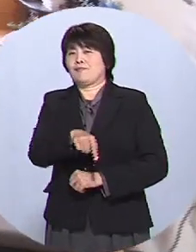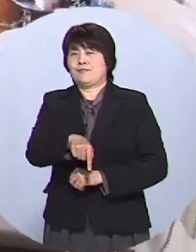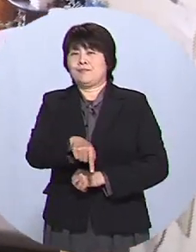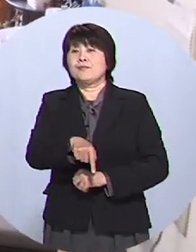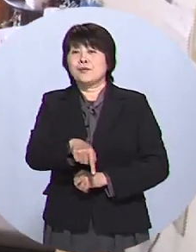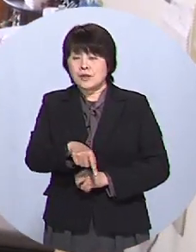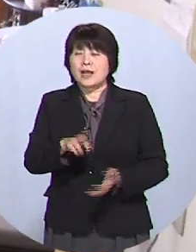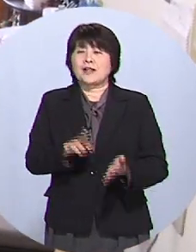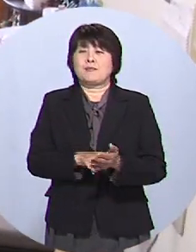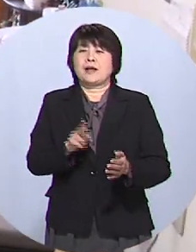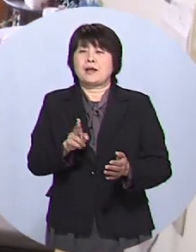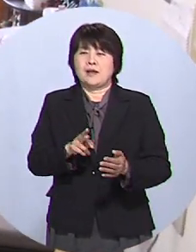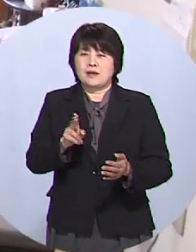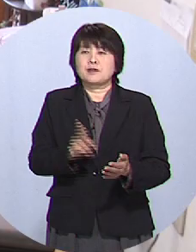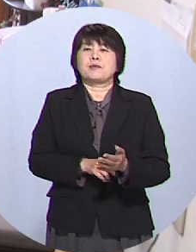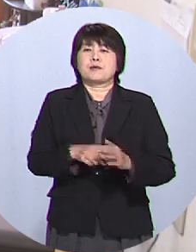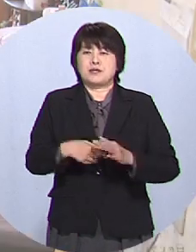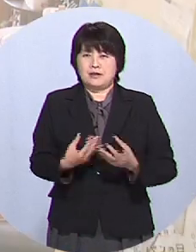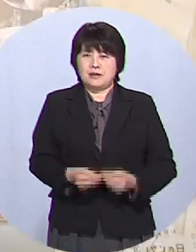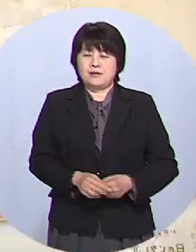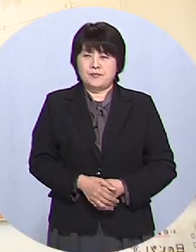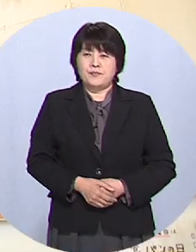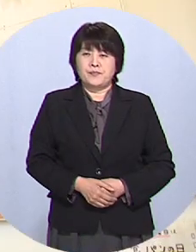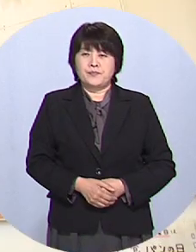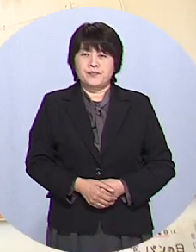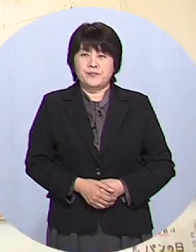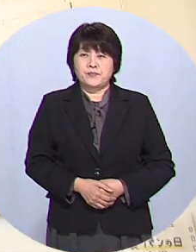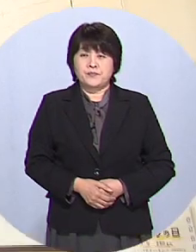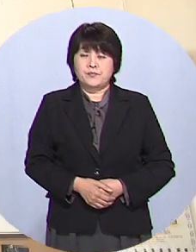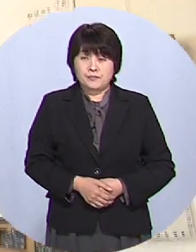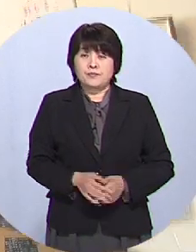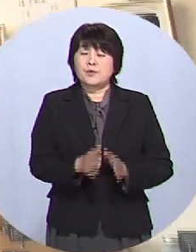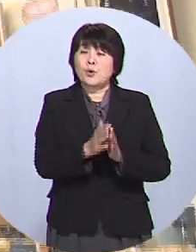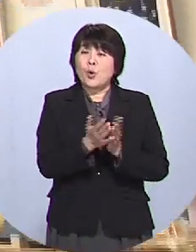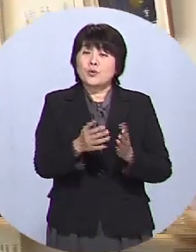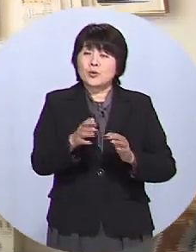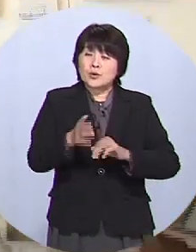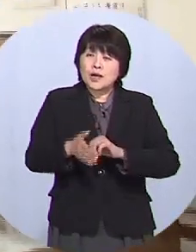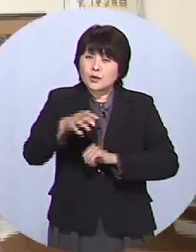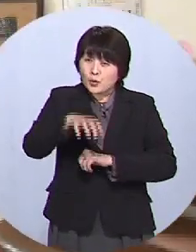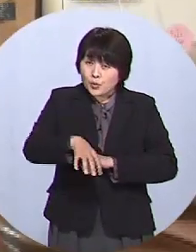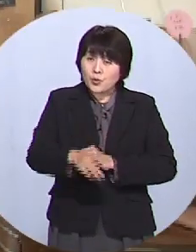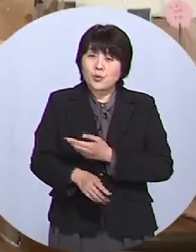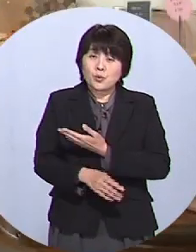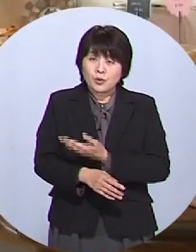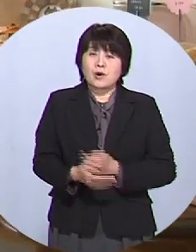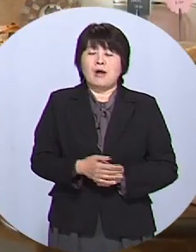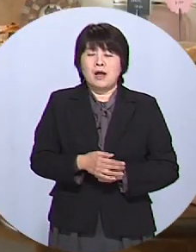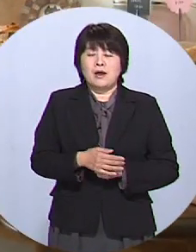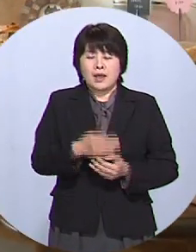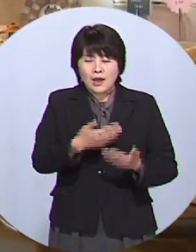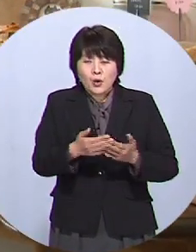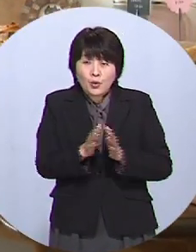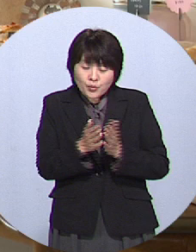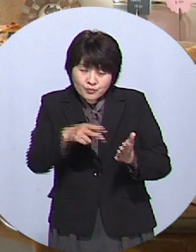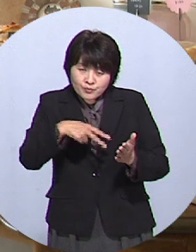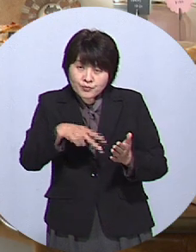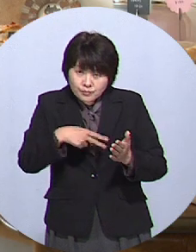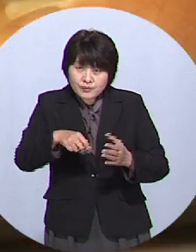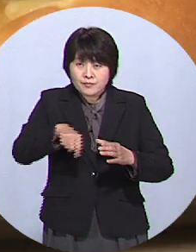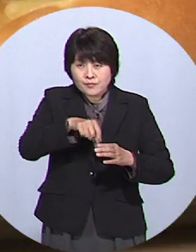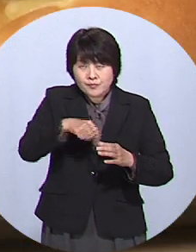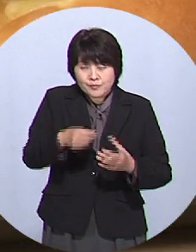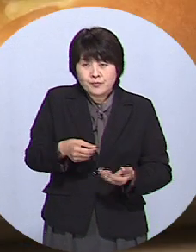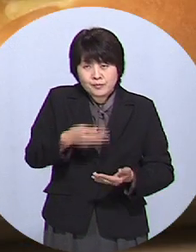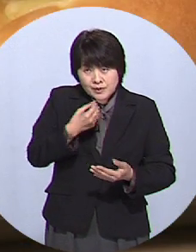前を決めました。 本と台所は絵本を読みながら食事ができる絵本カフェで、